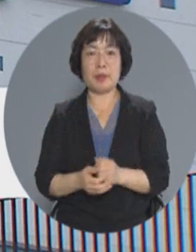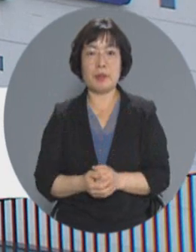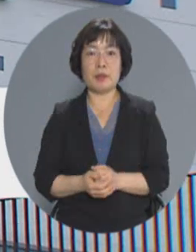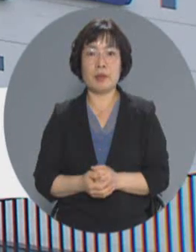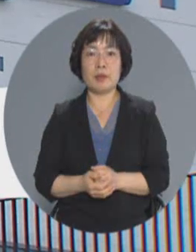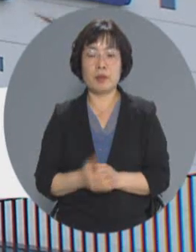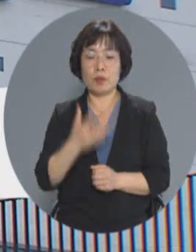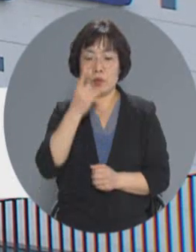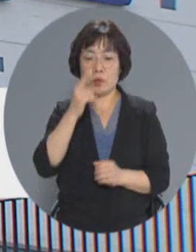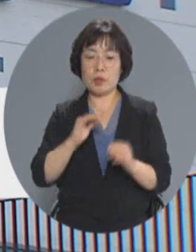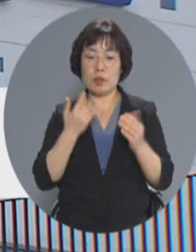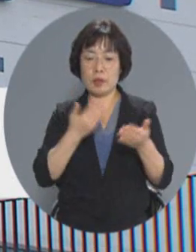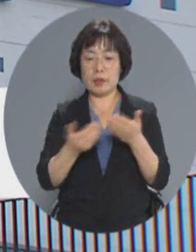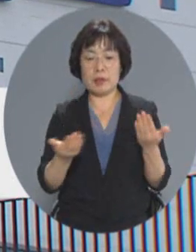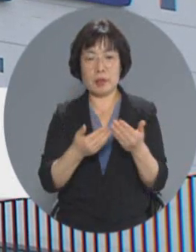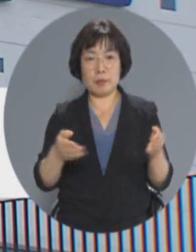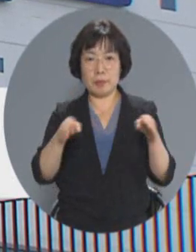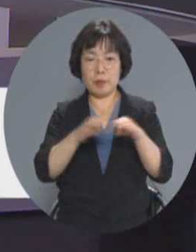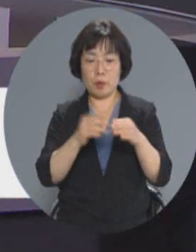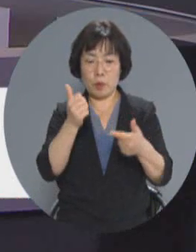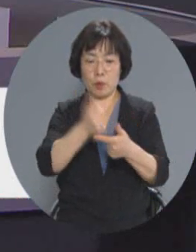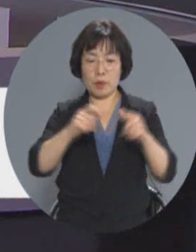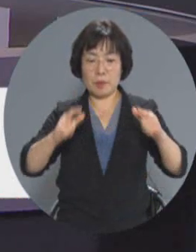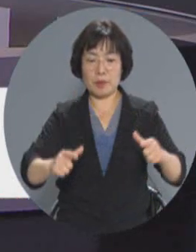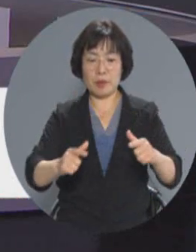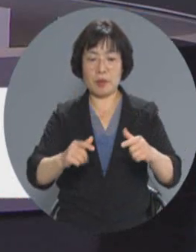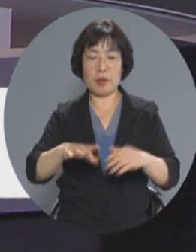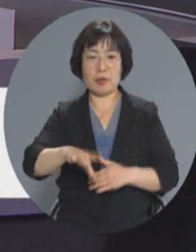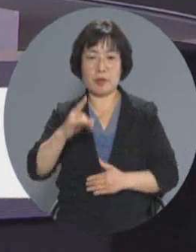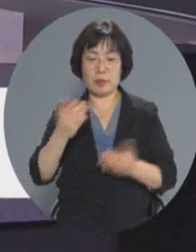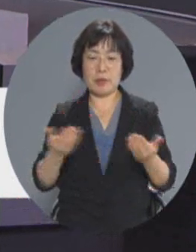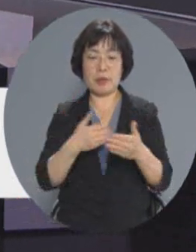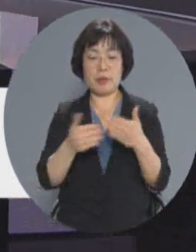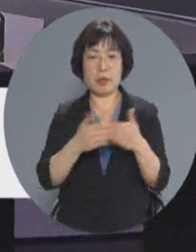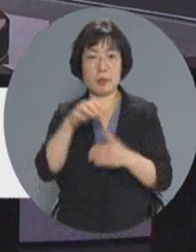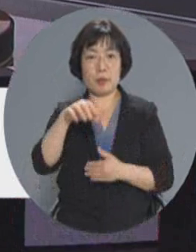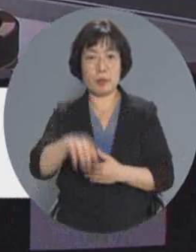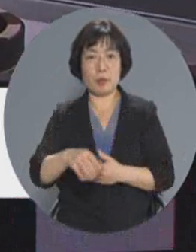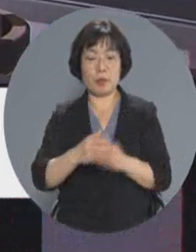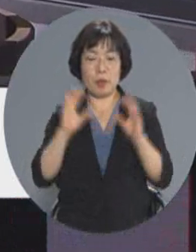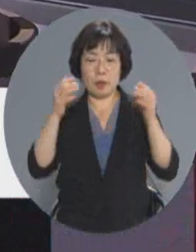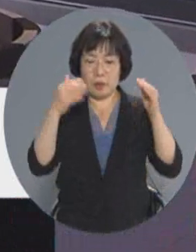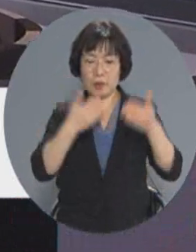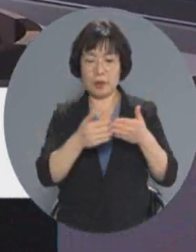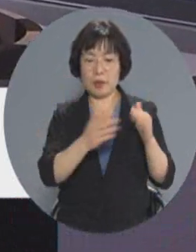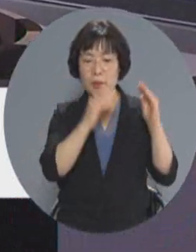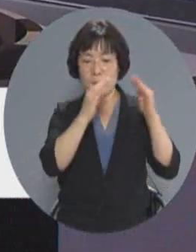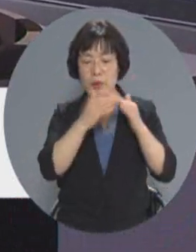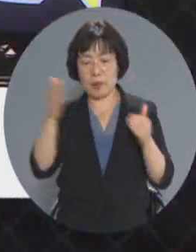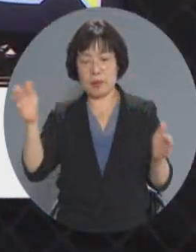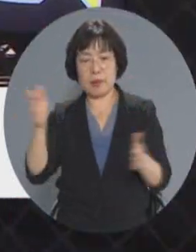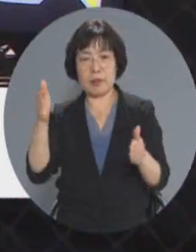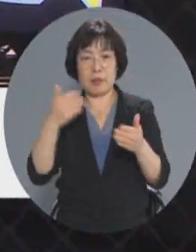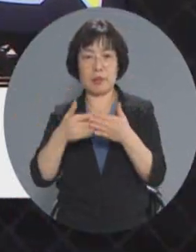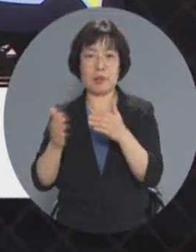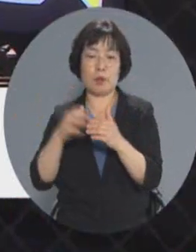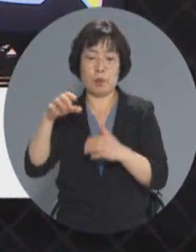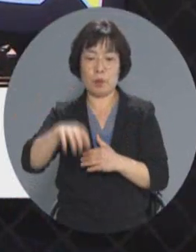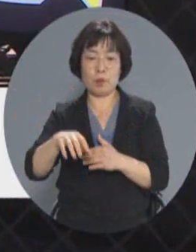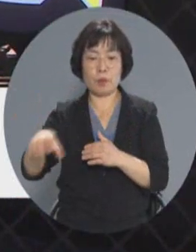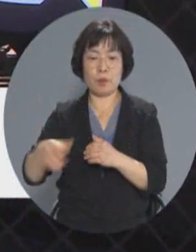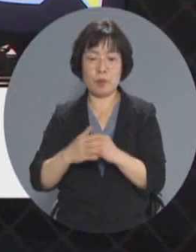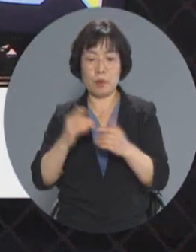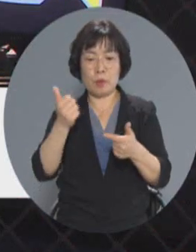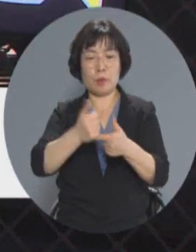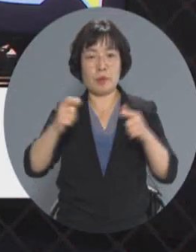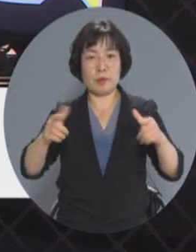순천만 자벌드는 호남권 최초의 직업체험 교육기관으로 어린이 체험관과 청소년 체험관으로 구성돼 호남